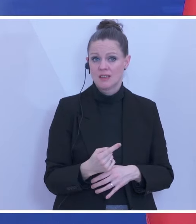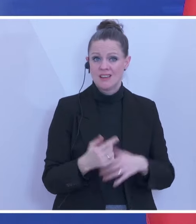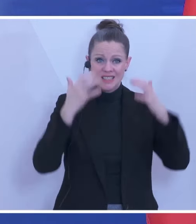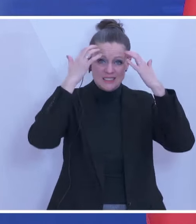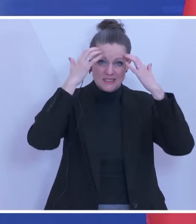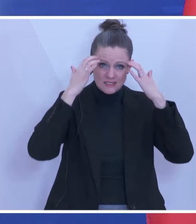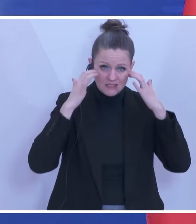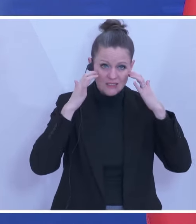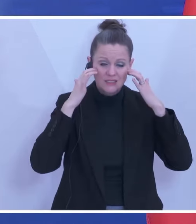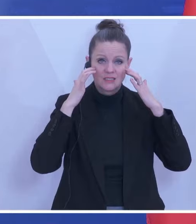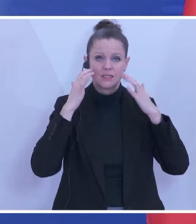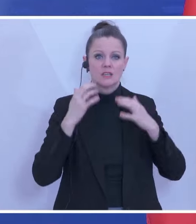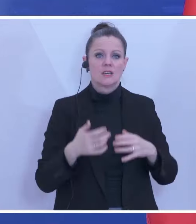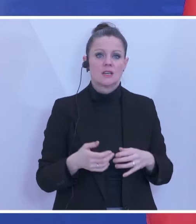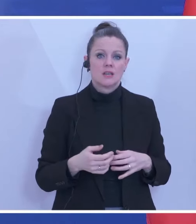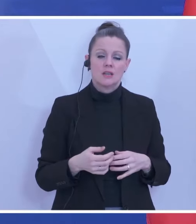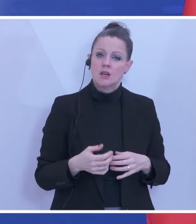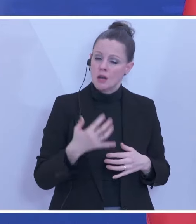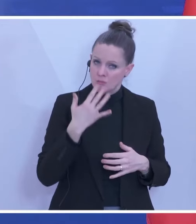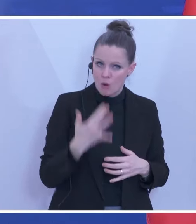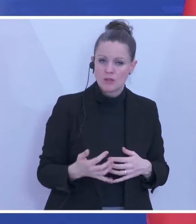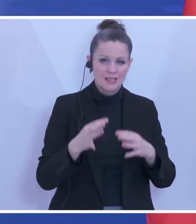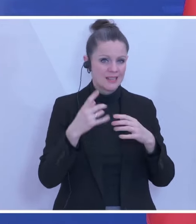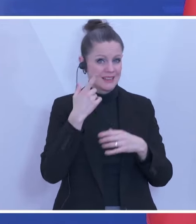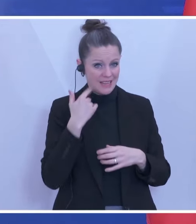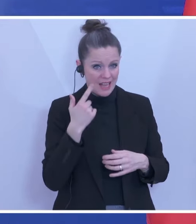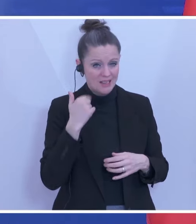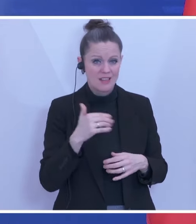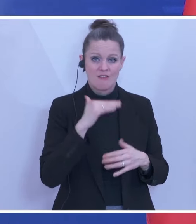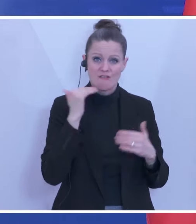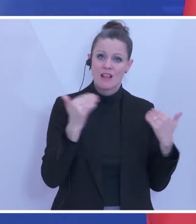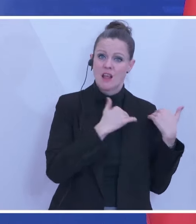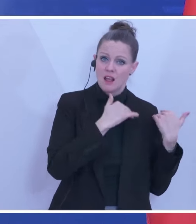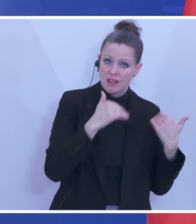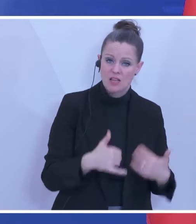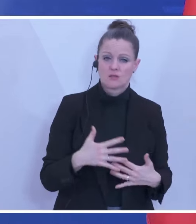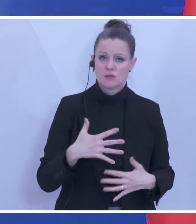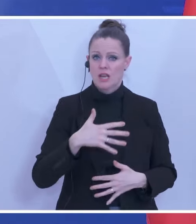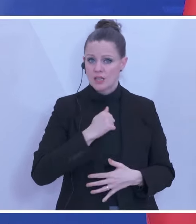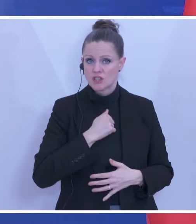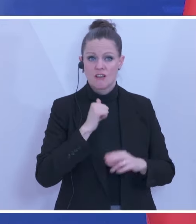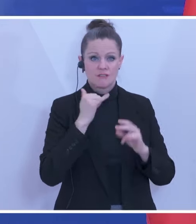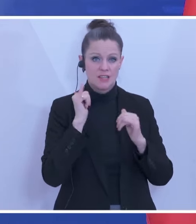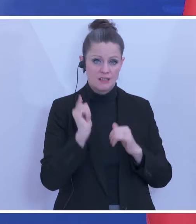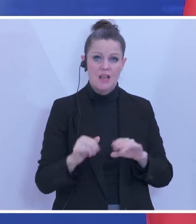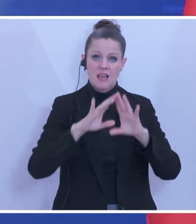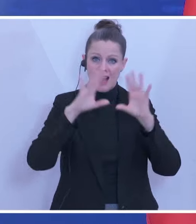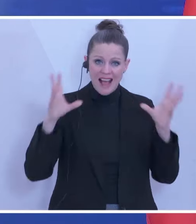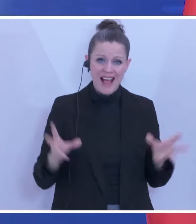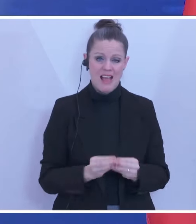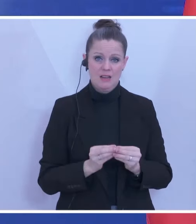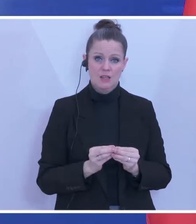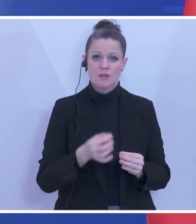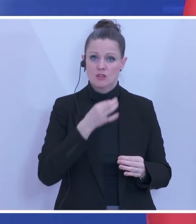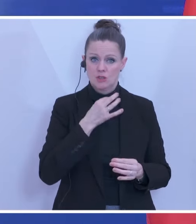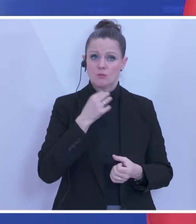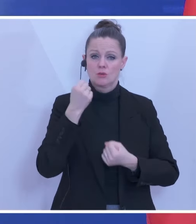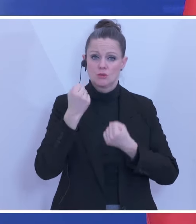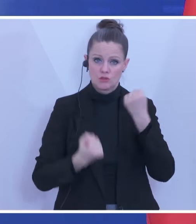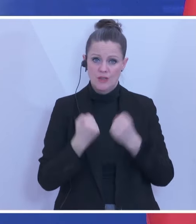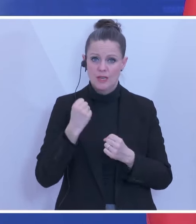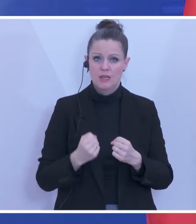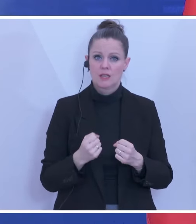und Tränen erarbeitet, durchgebracht, viele Entlastungen geschaffen und ja, die allgemeine Stimmung ist eine schwierige, weil sie